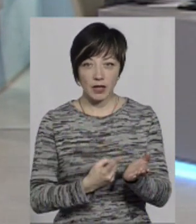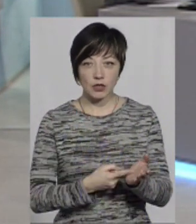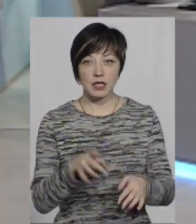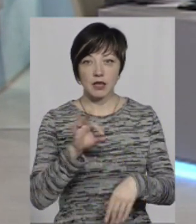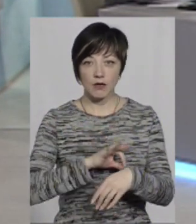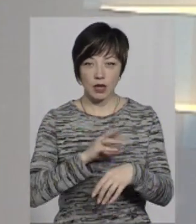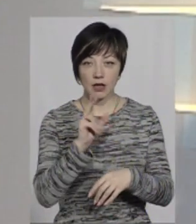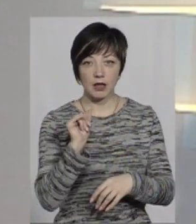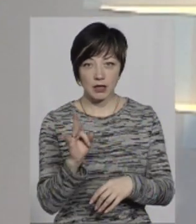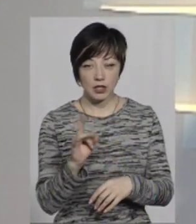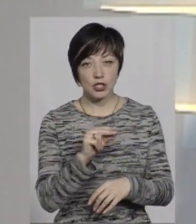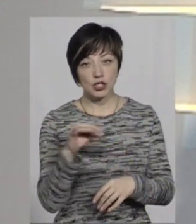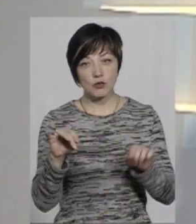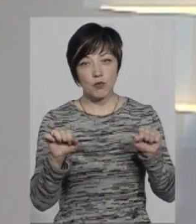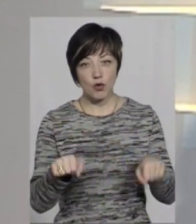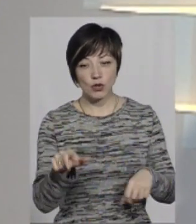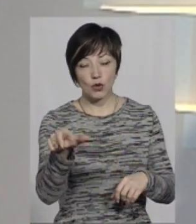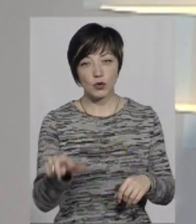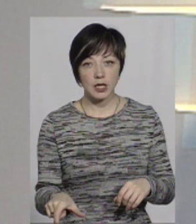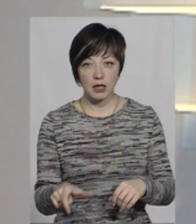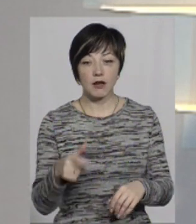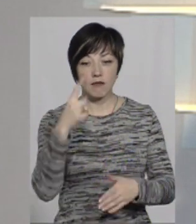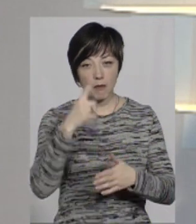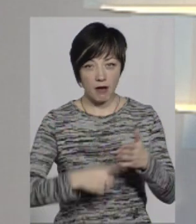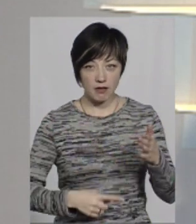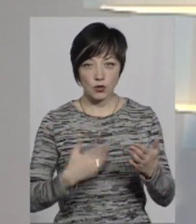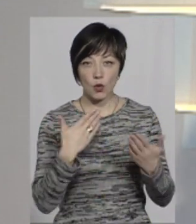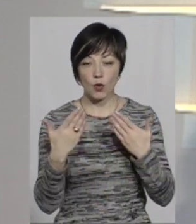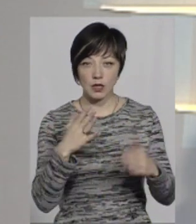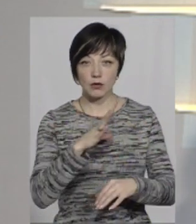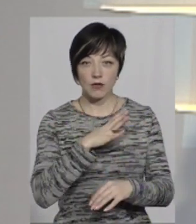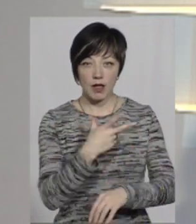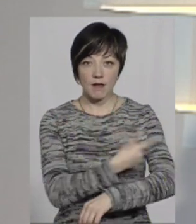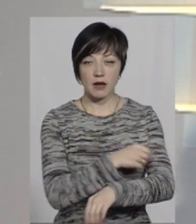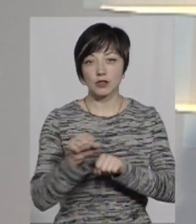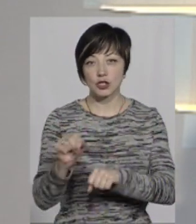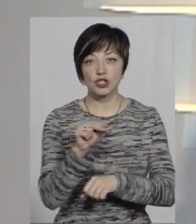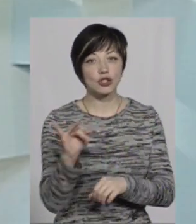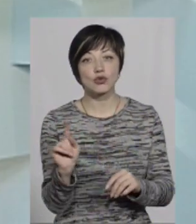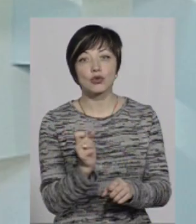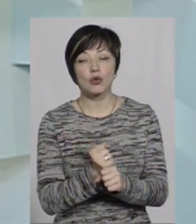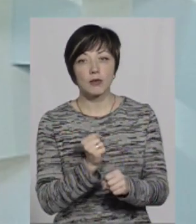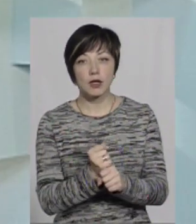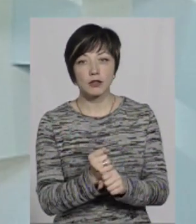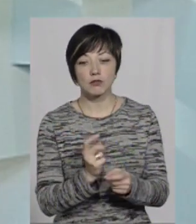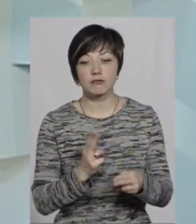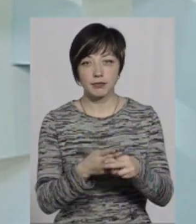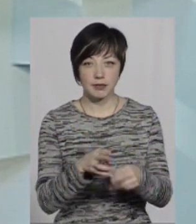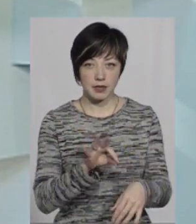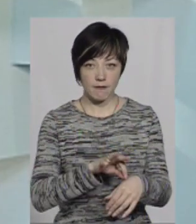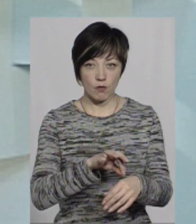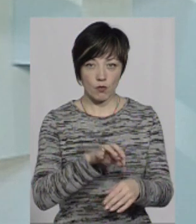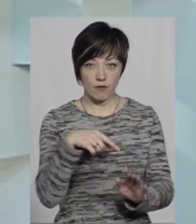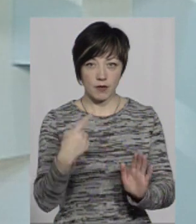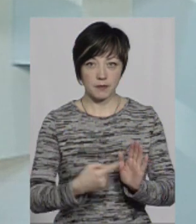вона на кір захворіла, чи може та людина, яка вже переконалася, що контактувала, вакцинуватися? Чи що їй робити, щоб попередити